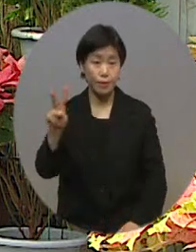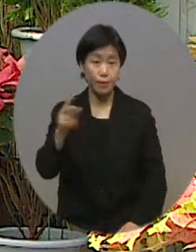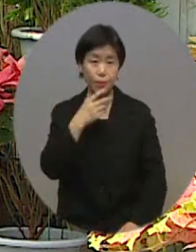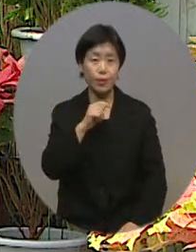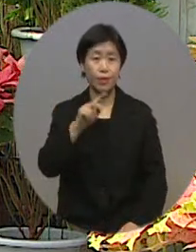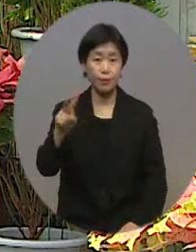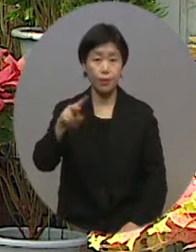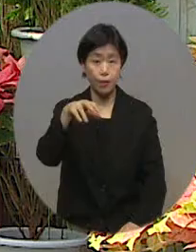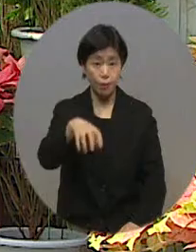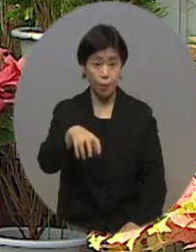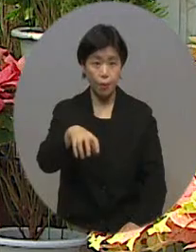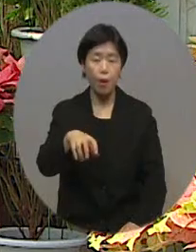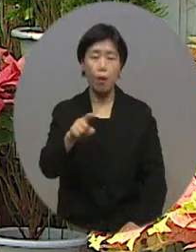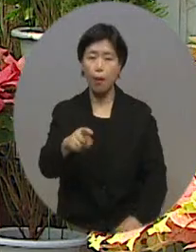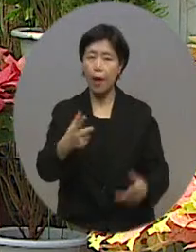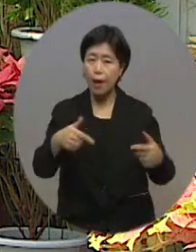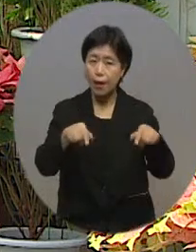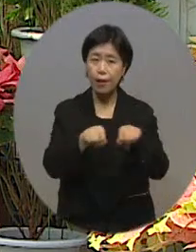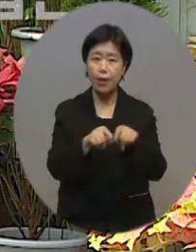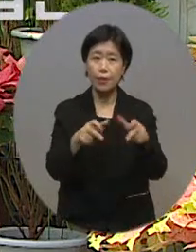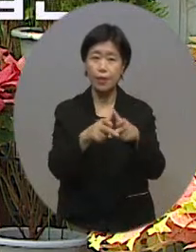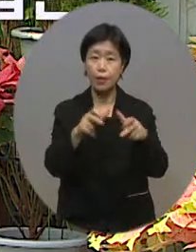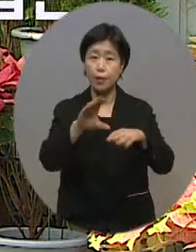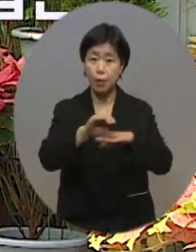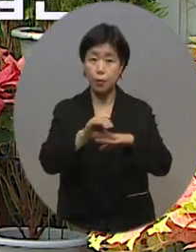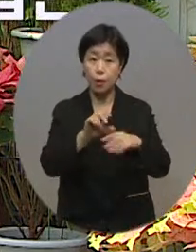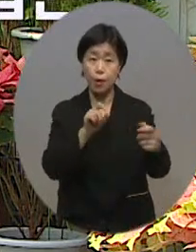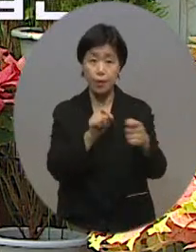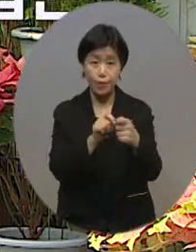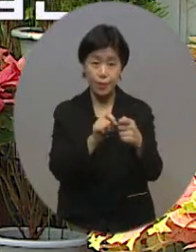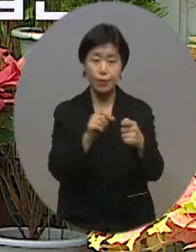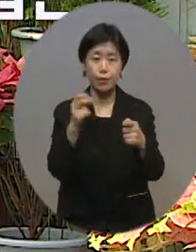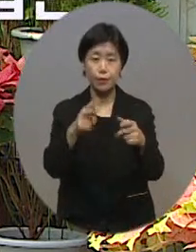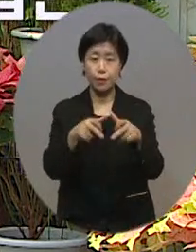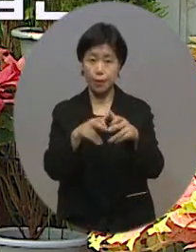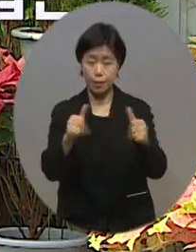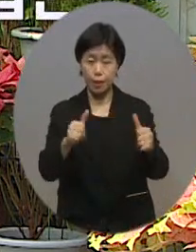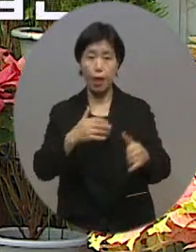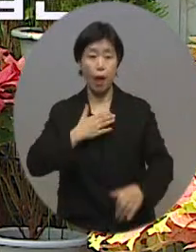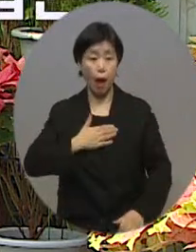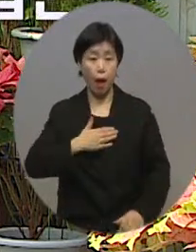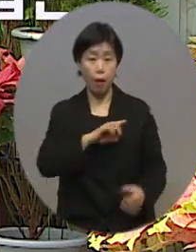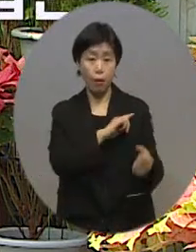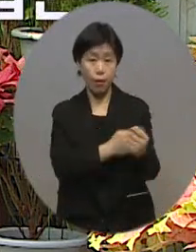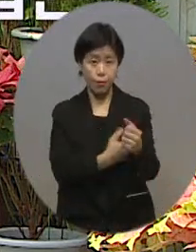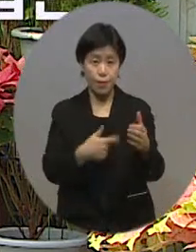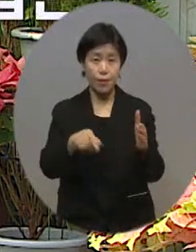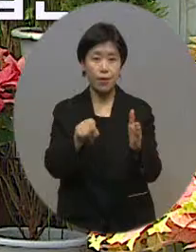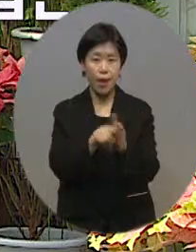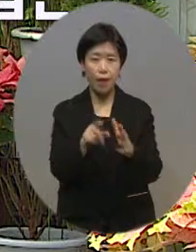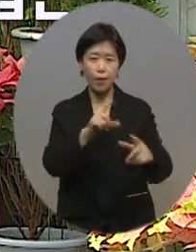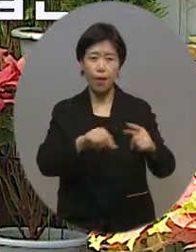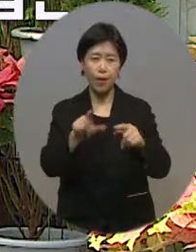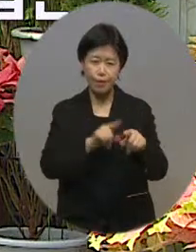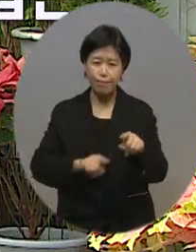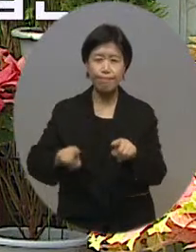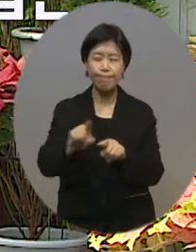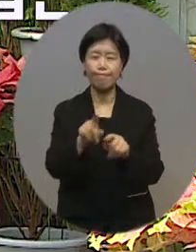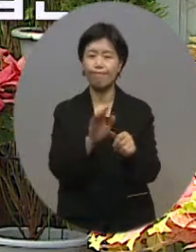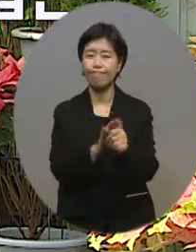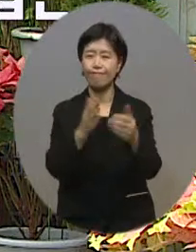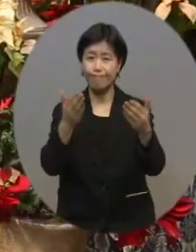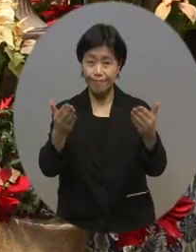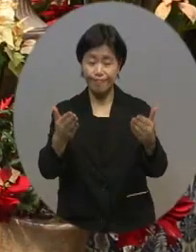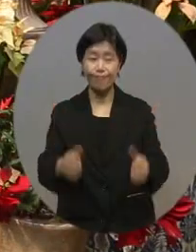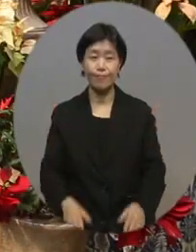이러한 흐름에 발맞춰 장애인의 방송 접근 그리고 장애인의 알 권리를 위해 더욱더 힘차게